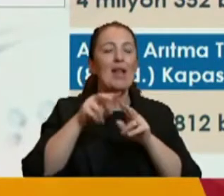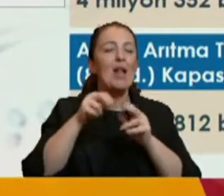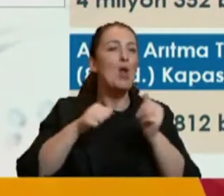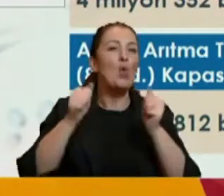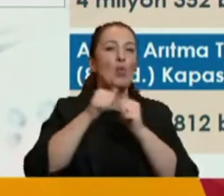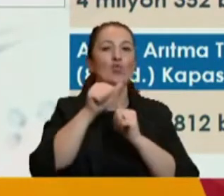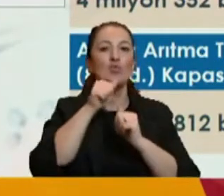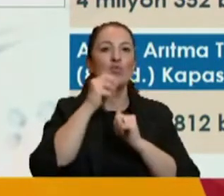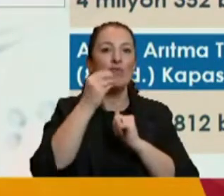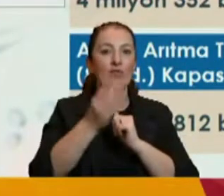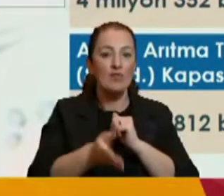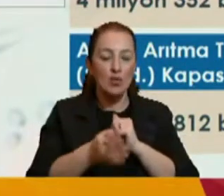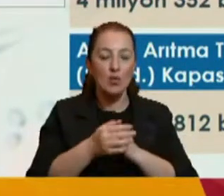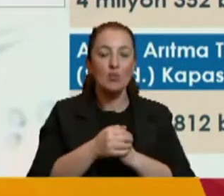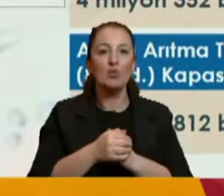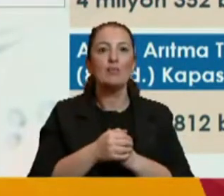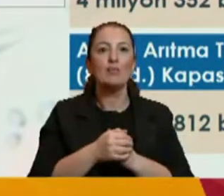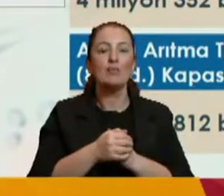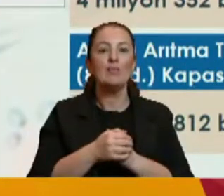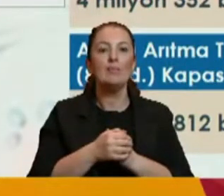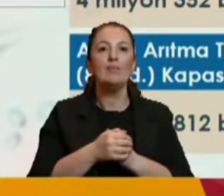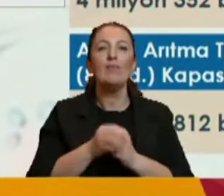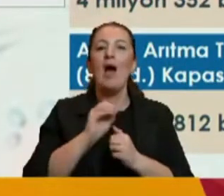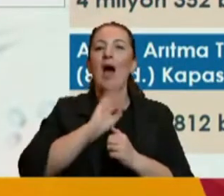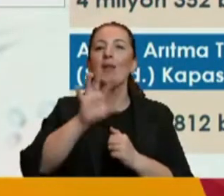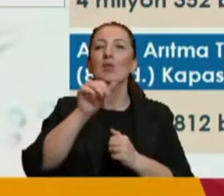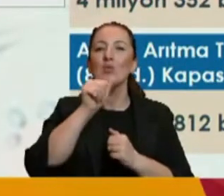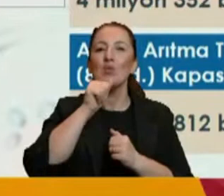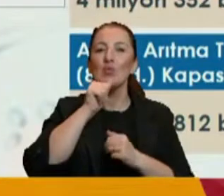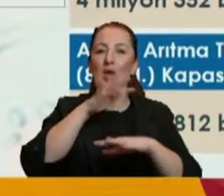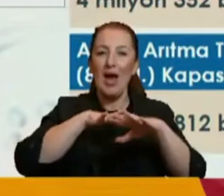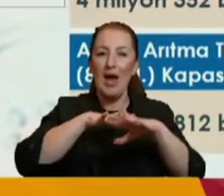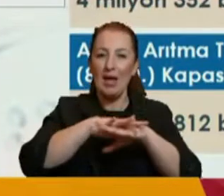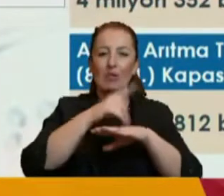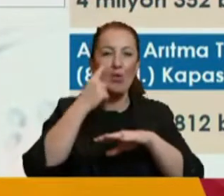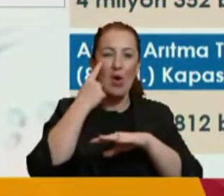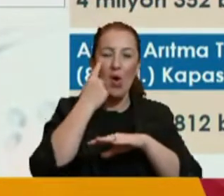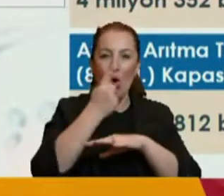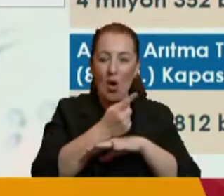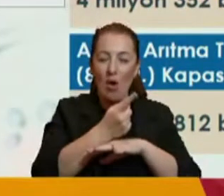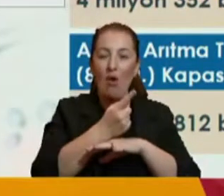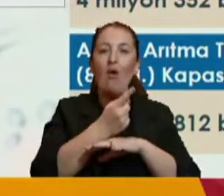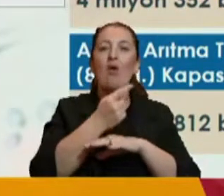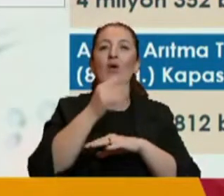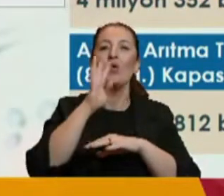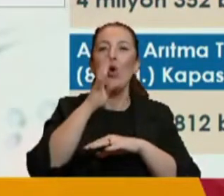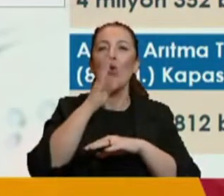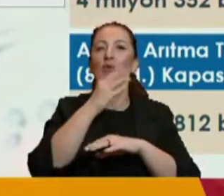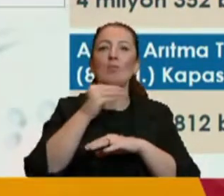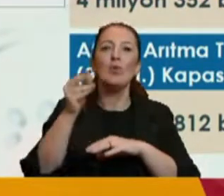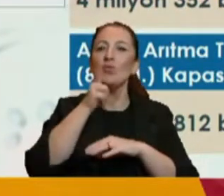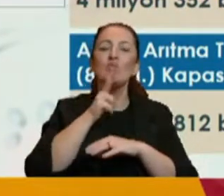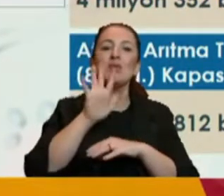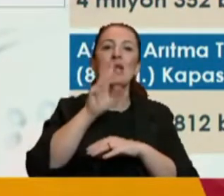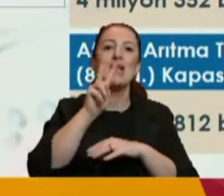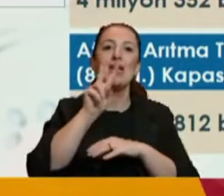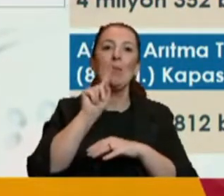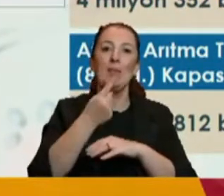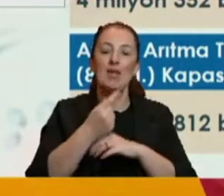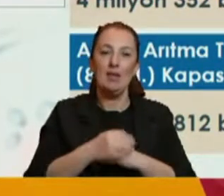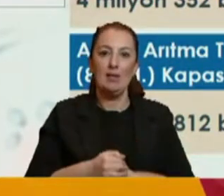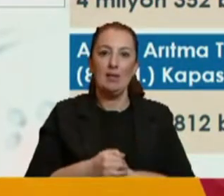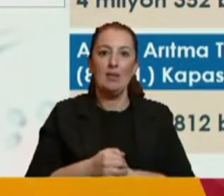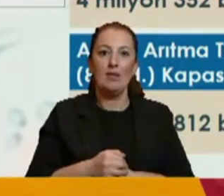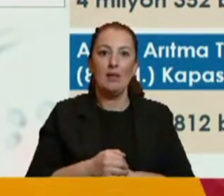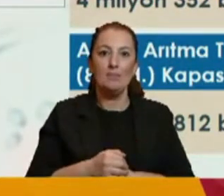veriyoruz ve atıksu arıtma tesislerinin kapasitesi 4 milyon 352 bin